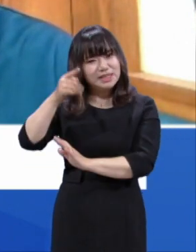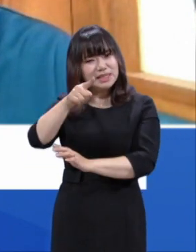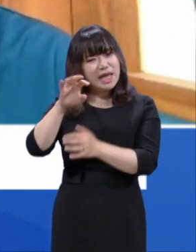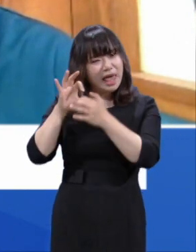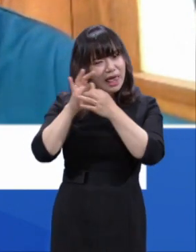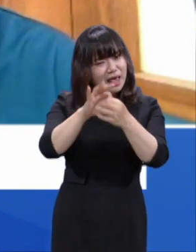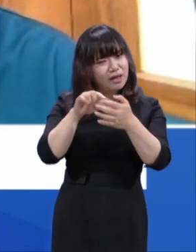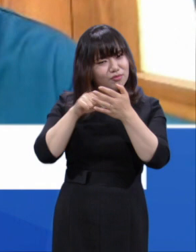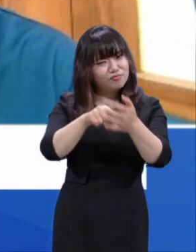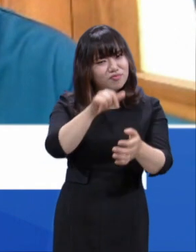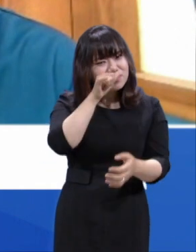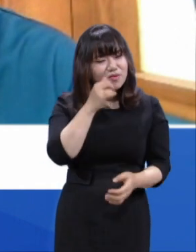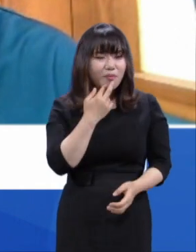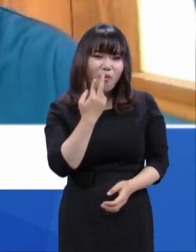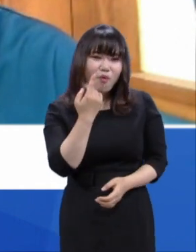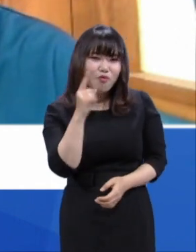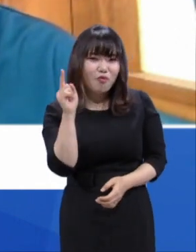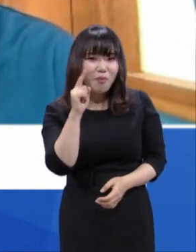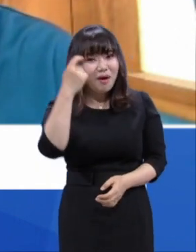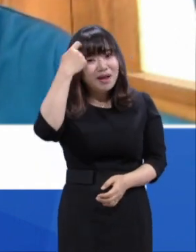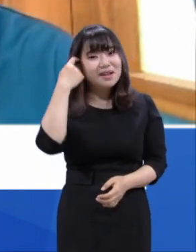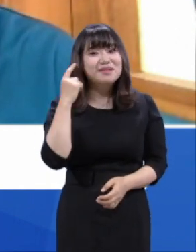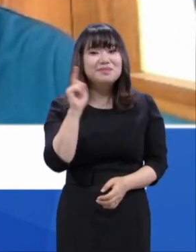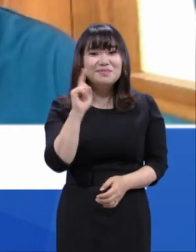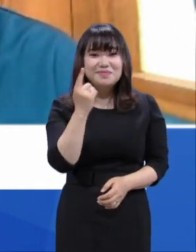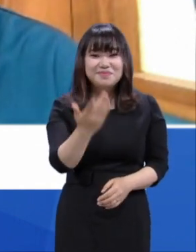추진할 가능성이 있는지 그것도 좀 궁금합니다.